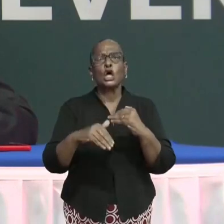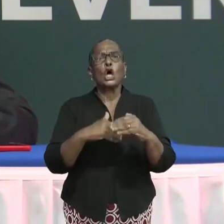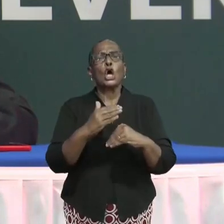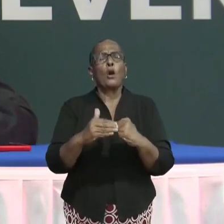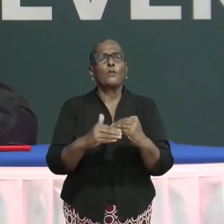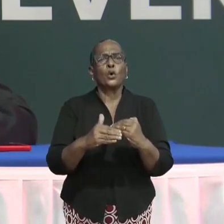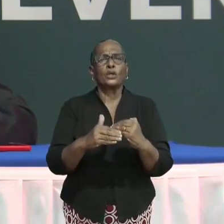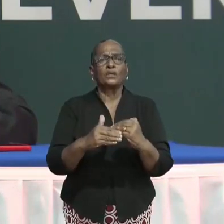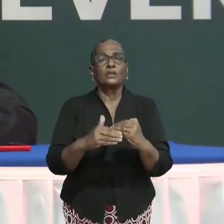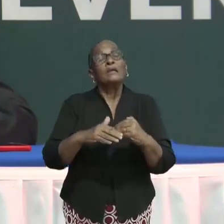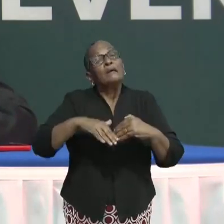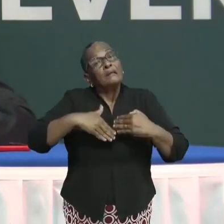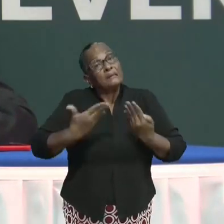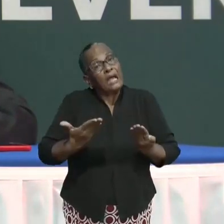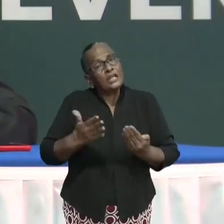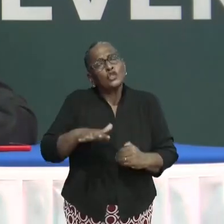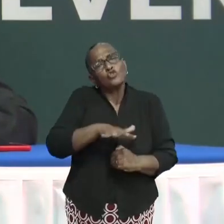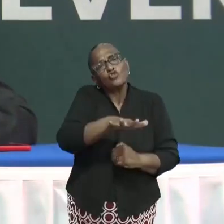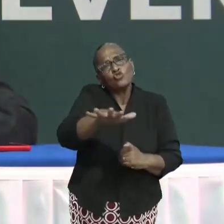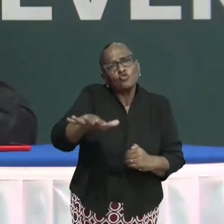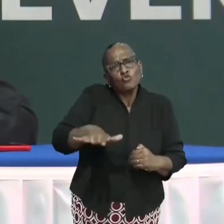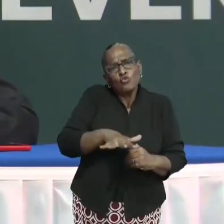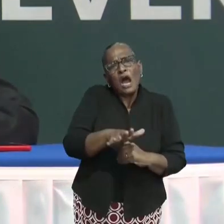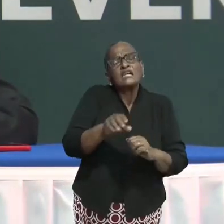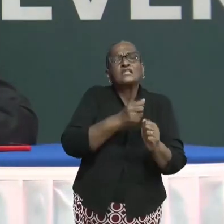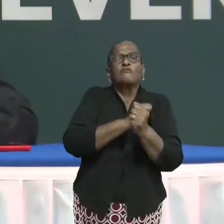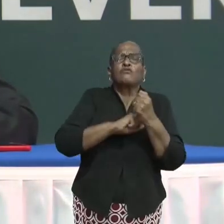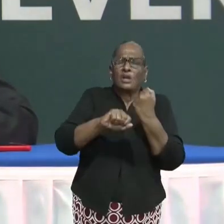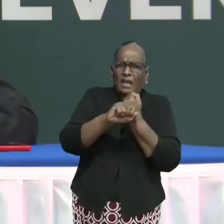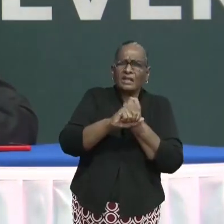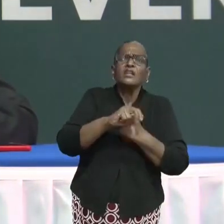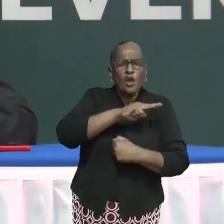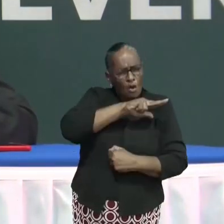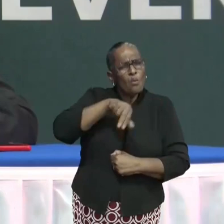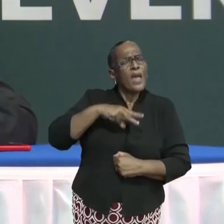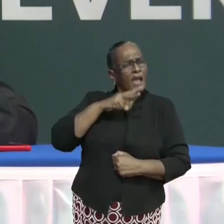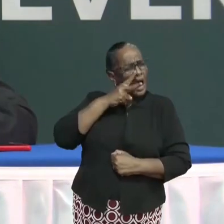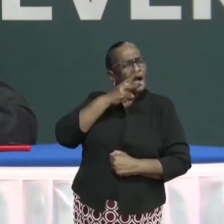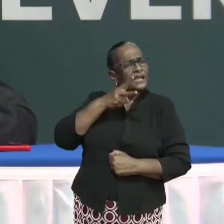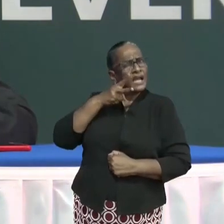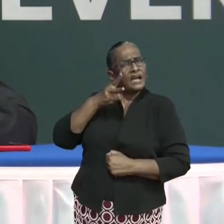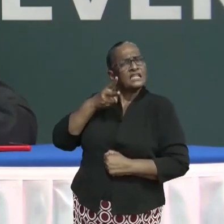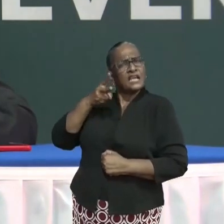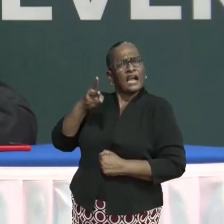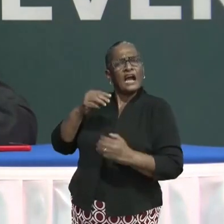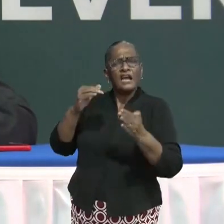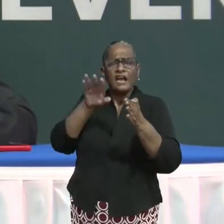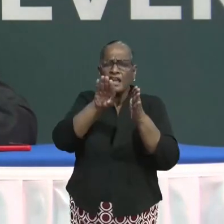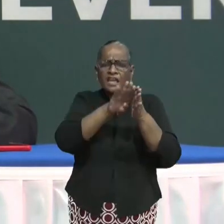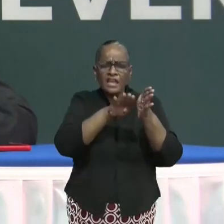meki dat a situatie kon veranderen. Dat schrijf wordt check if a informatie dat ik klop.